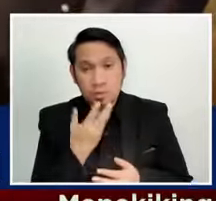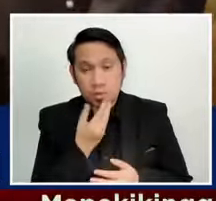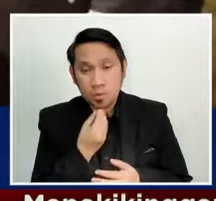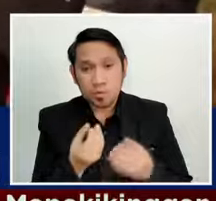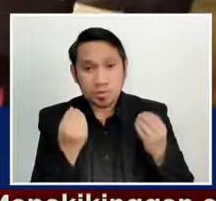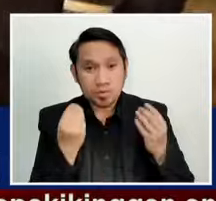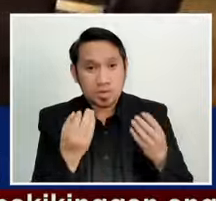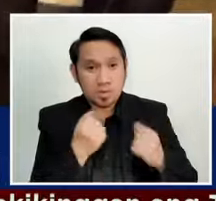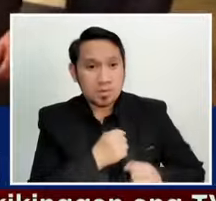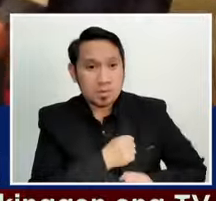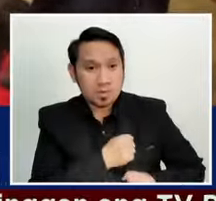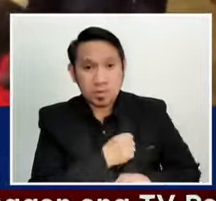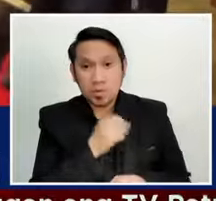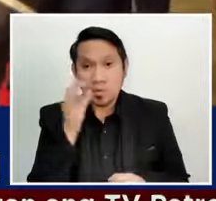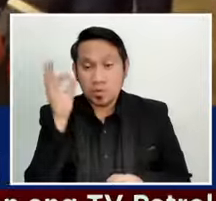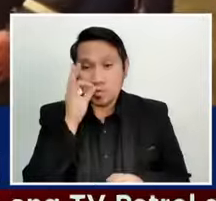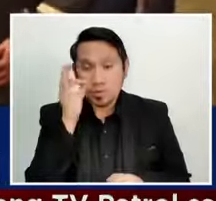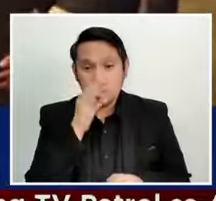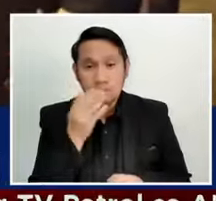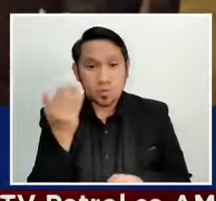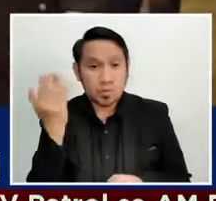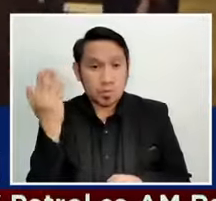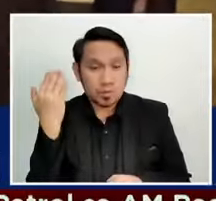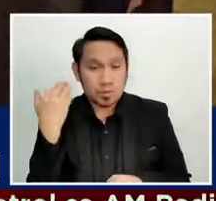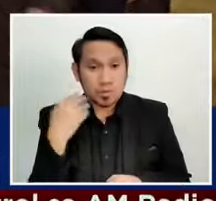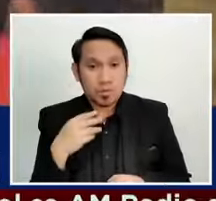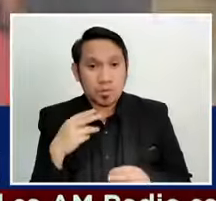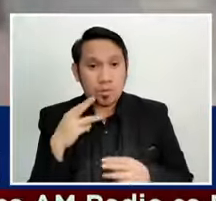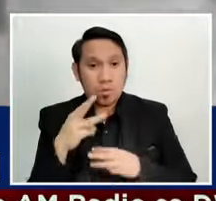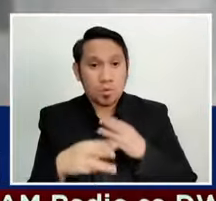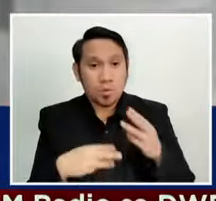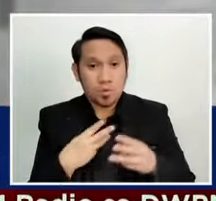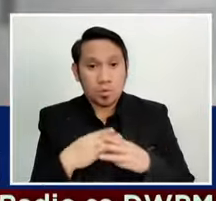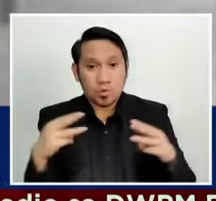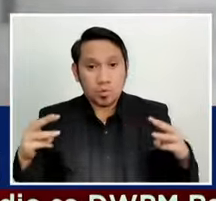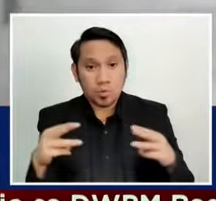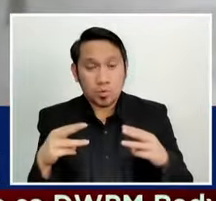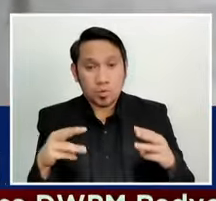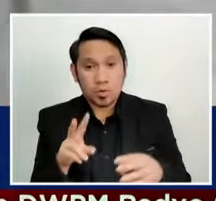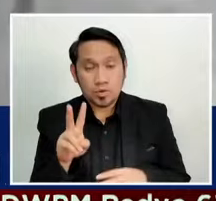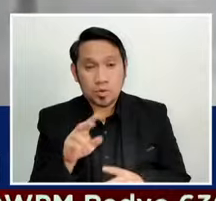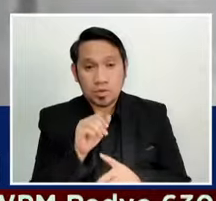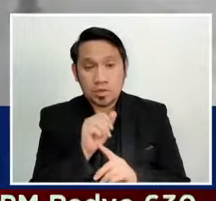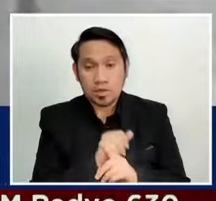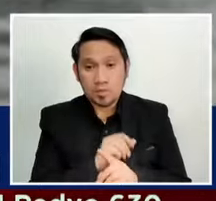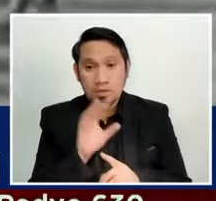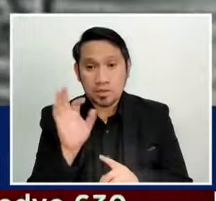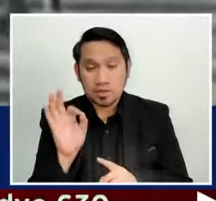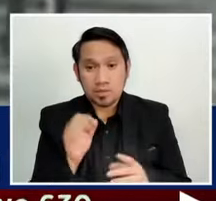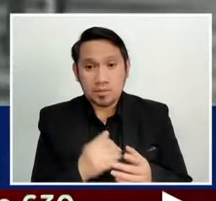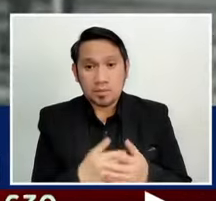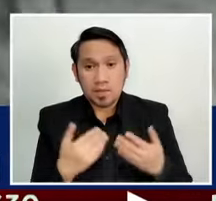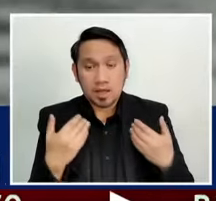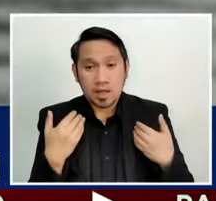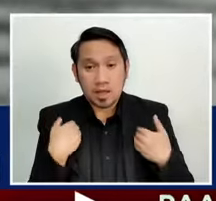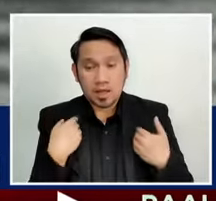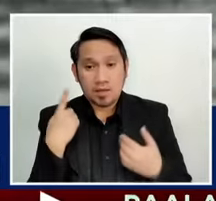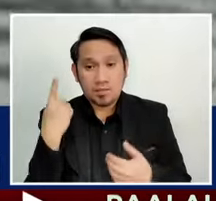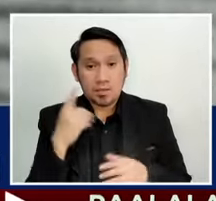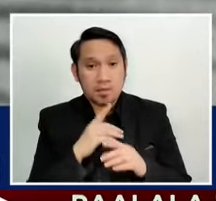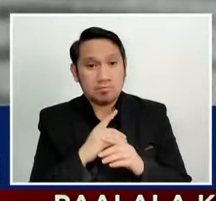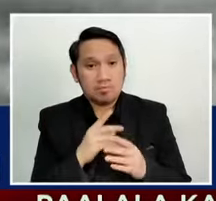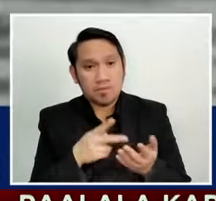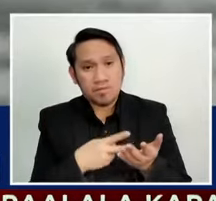libo-libong sundalong Pilipino noong 20th pandaigdig. Noong April 9, 1942, bumagsak ang depensa ng Pilipinas